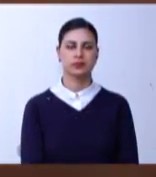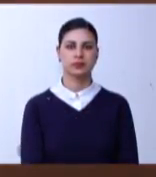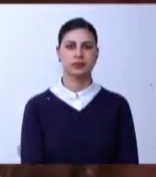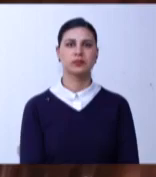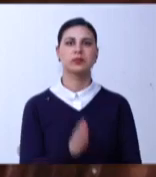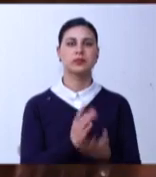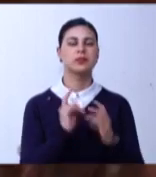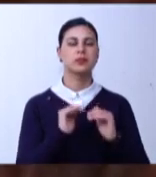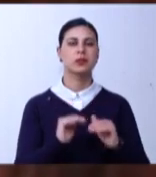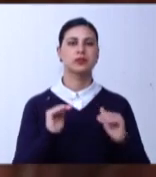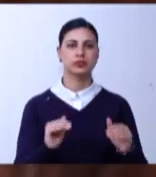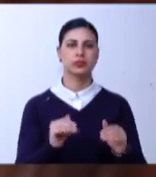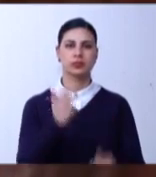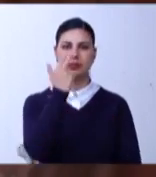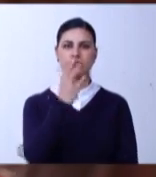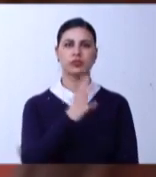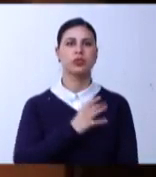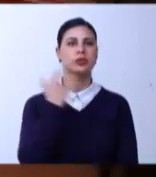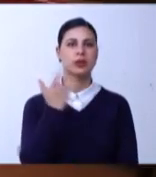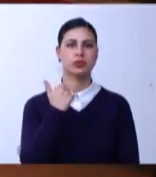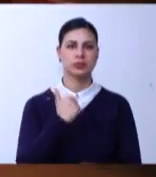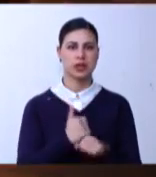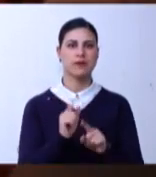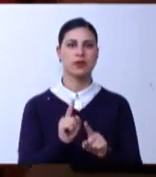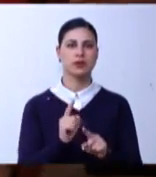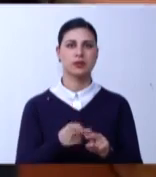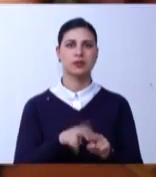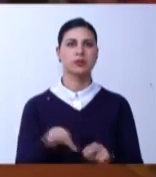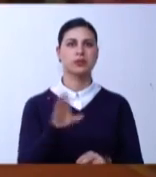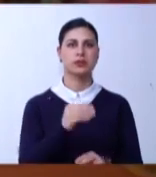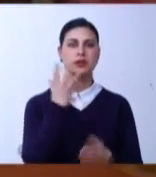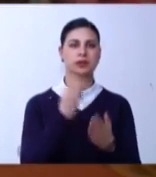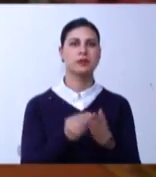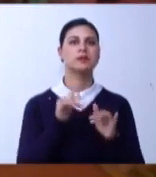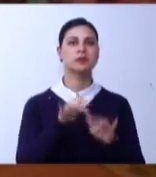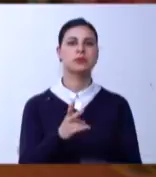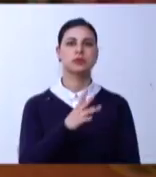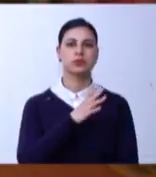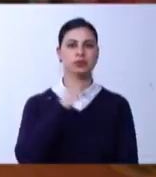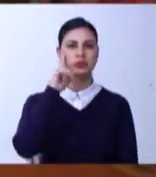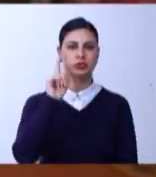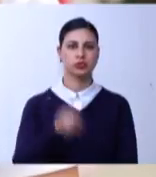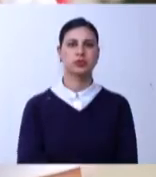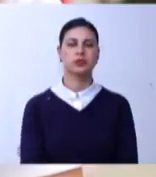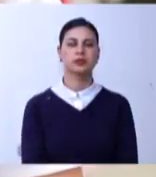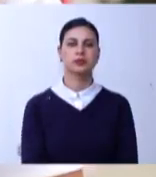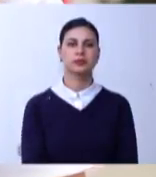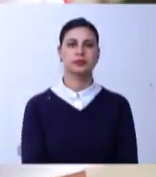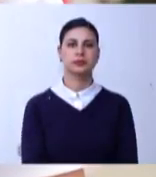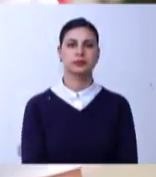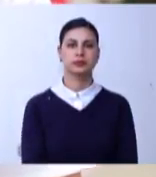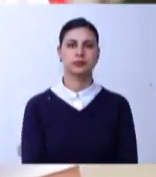არის ბავშვები მიეჩვე დამოუკიდებლობას, იგივე ჰიგიენას, იგივე დამოუკიდებლად მოცადინეობას,